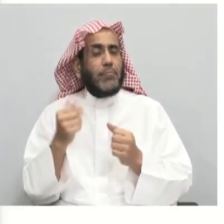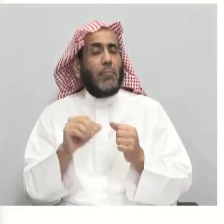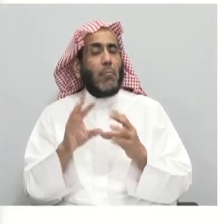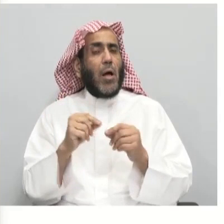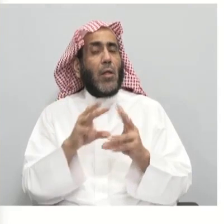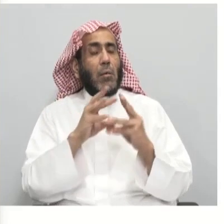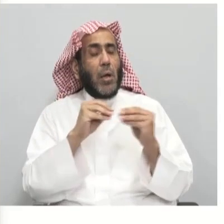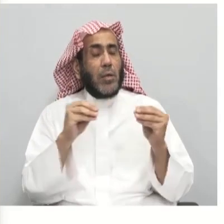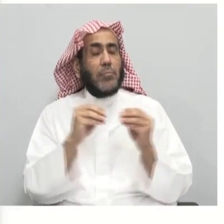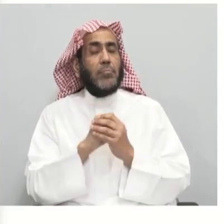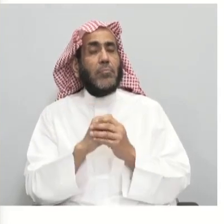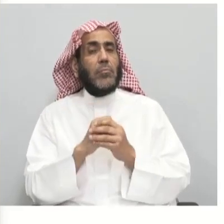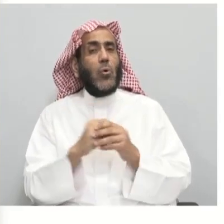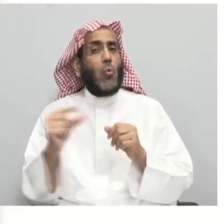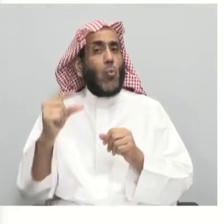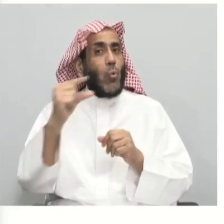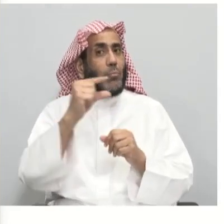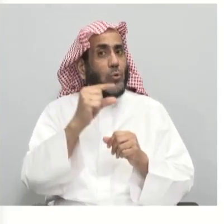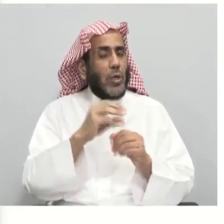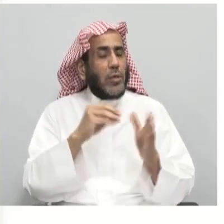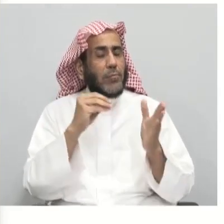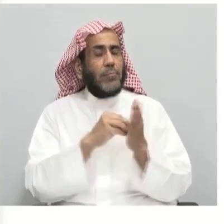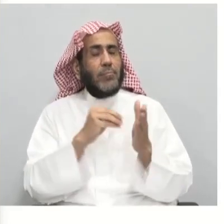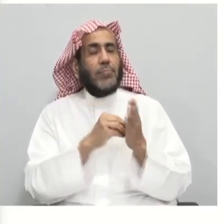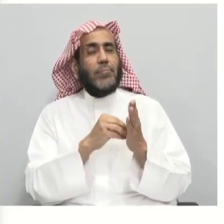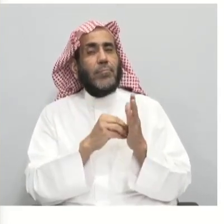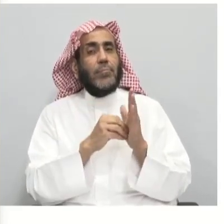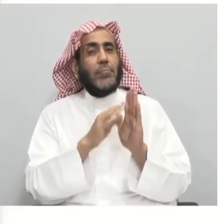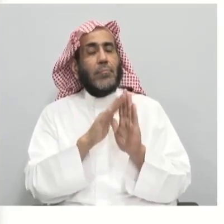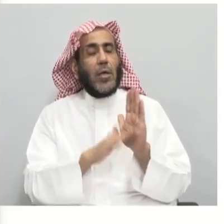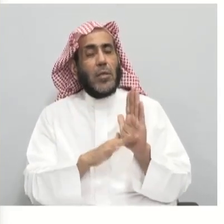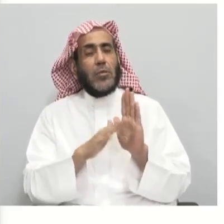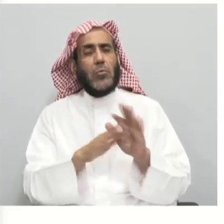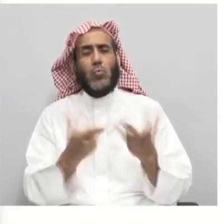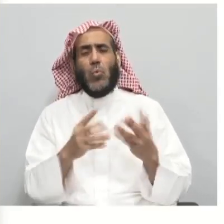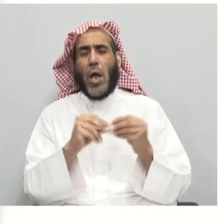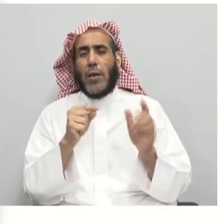المعاني والمصطلحات الموجوده في هذا النص